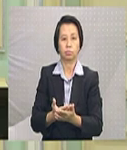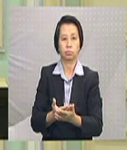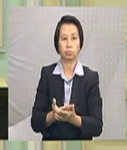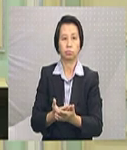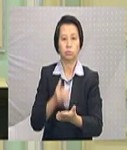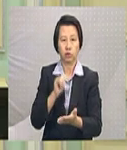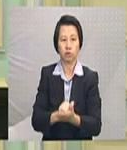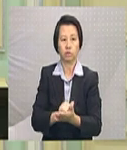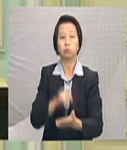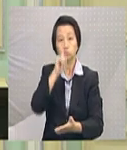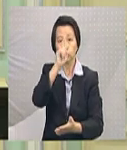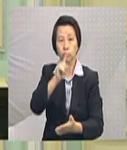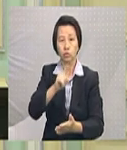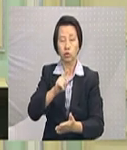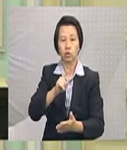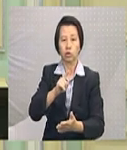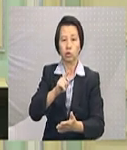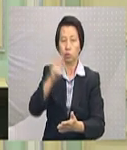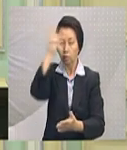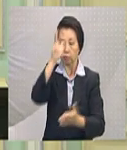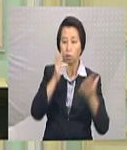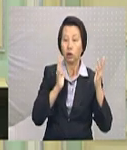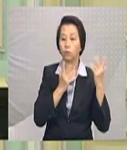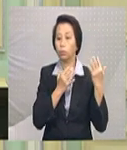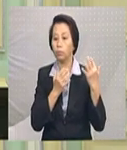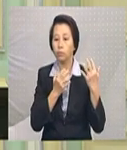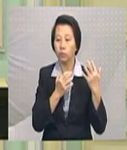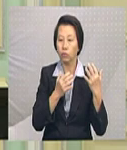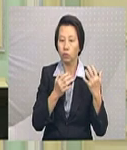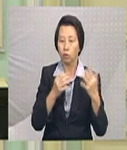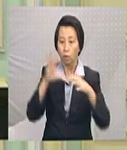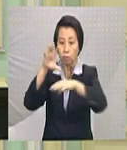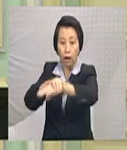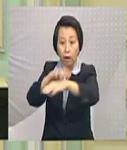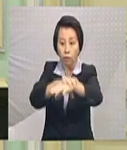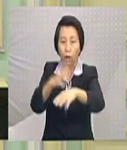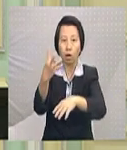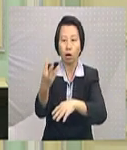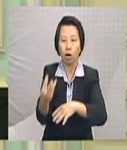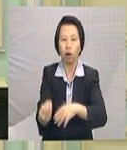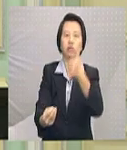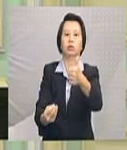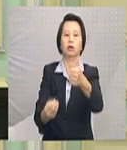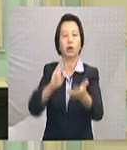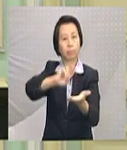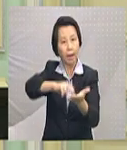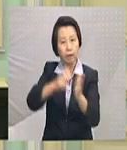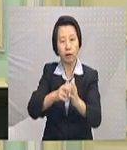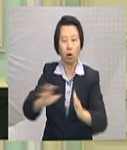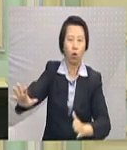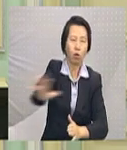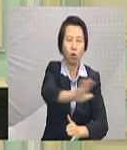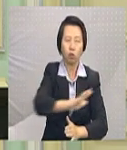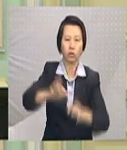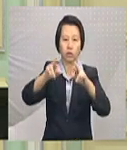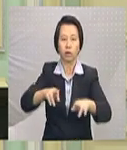yang sebenarnya ditunggu-tunggu oleh pihak kerajaan kerana rakyat telah pun mulai sedar